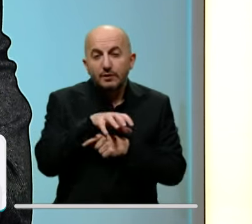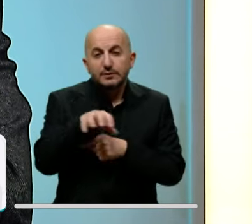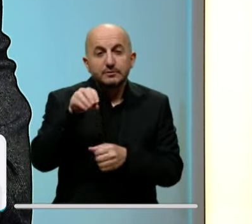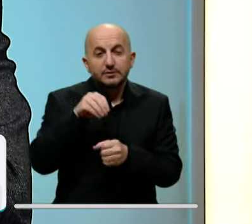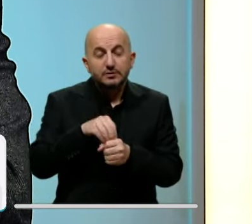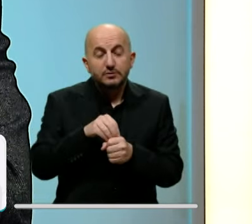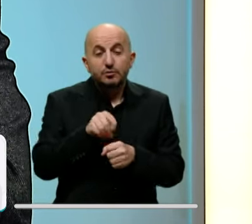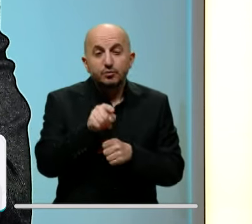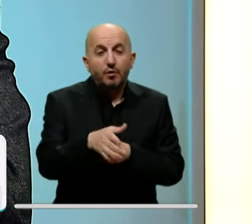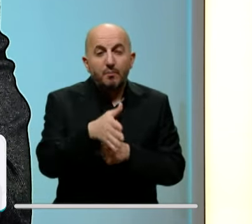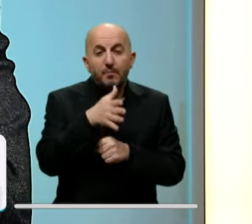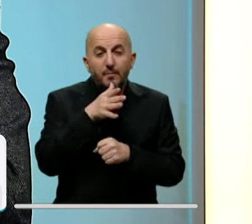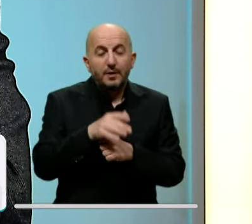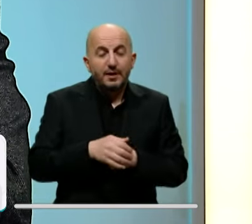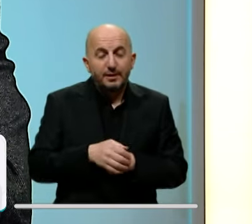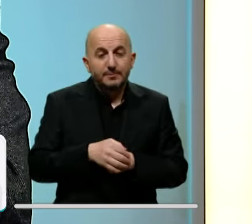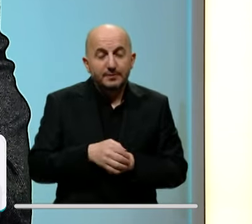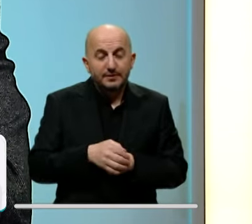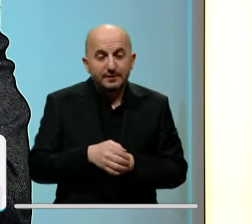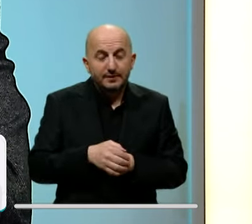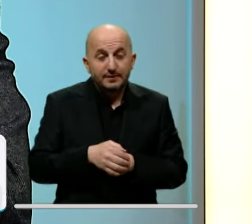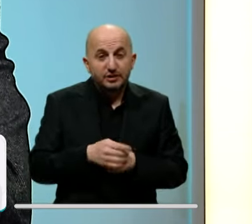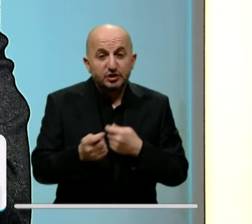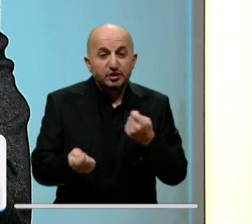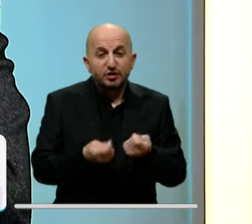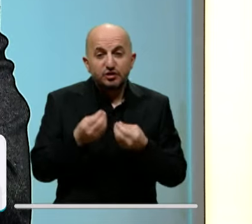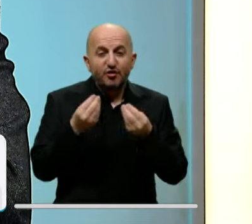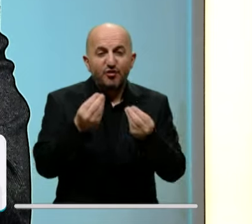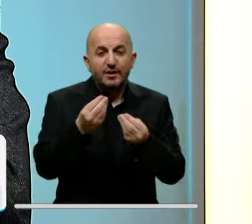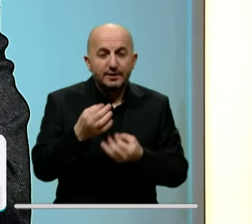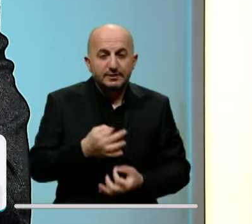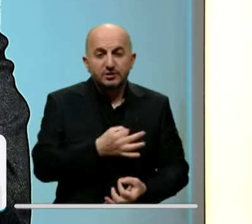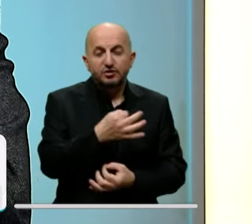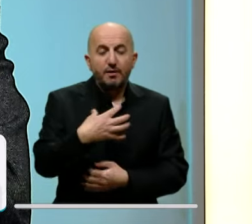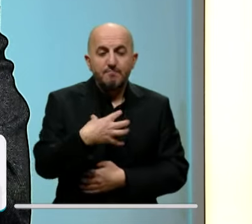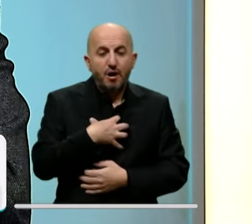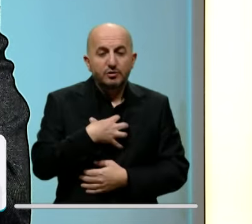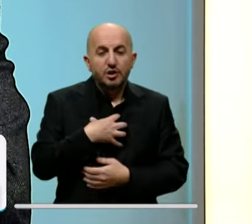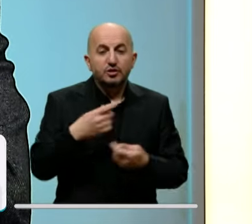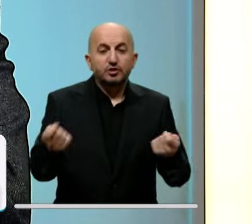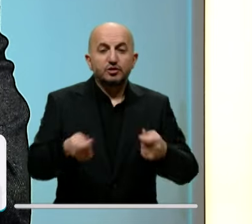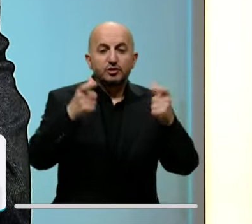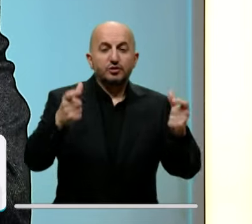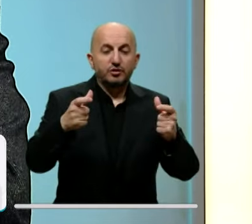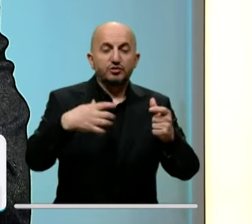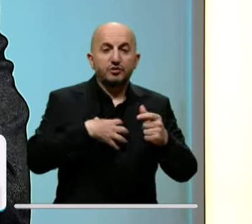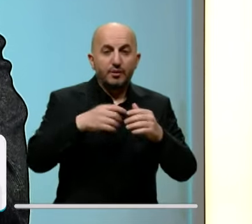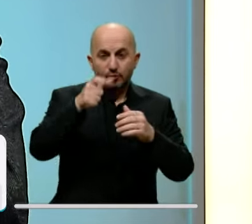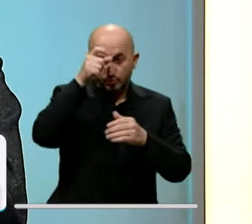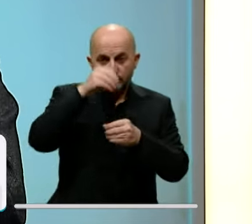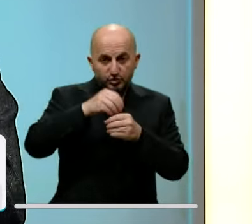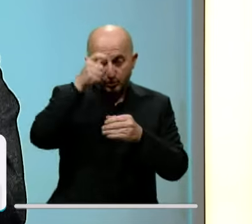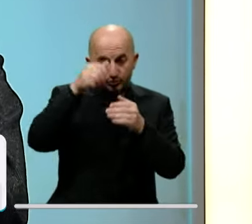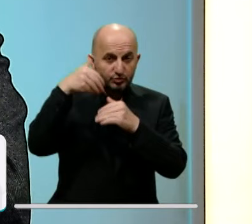şunu bilelim ki Eee işveren kişiler yani şirket sahipleri yurt dışında yurt içinde fark